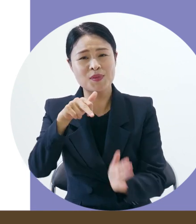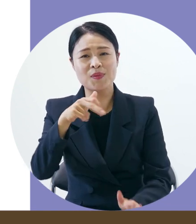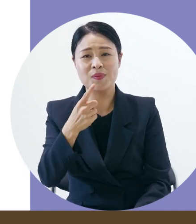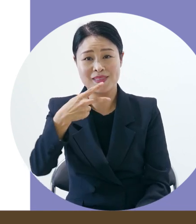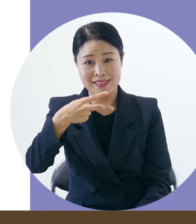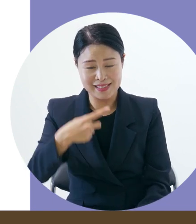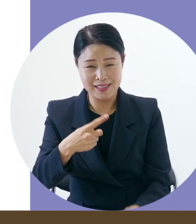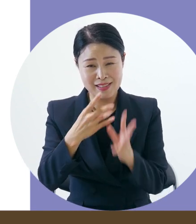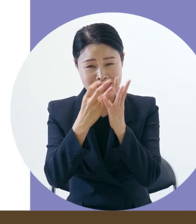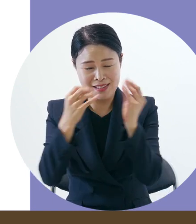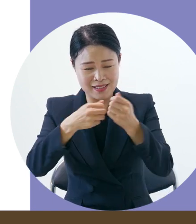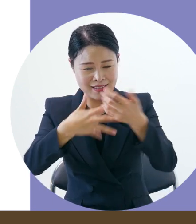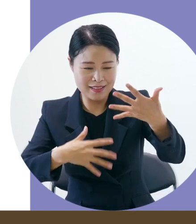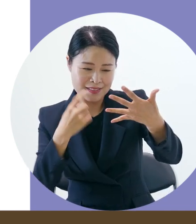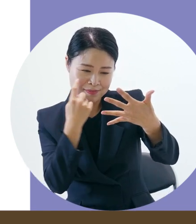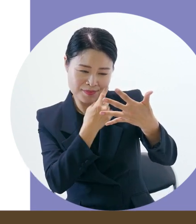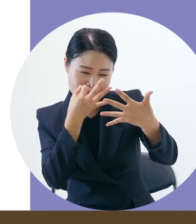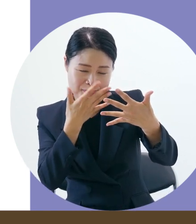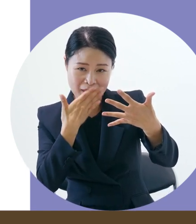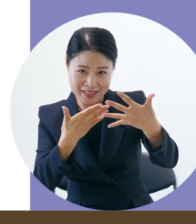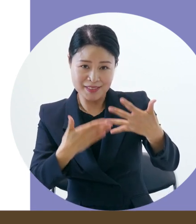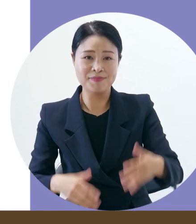있습니다.